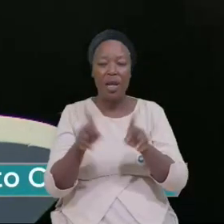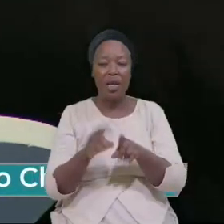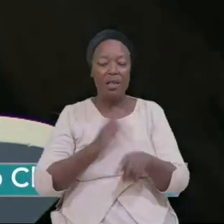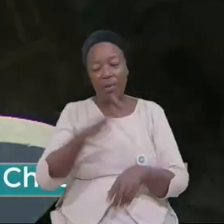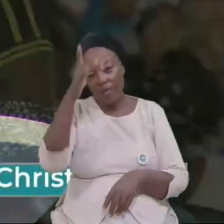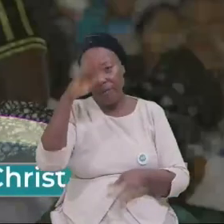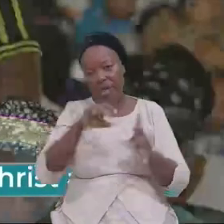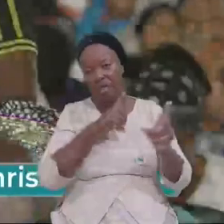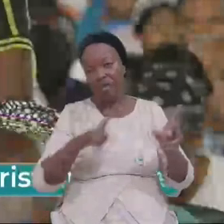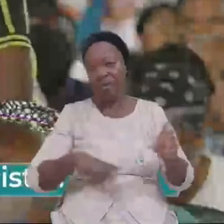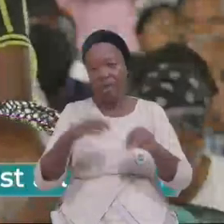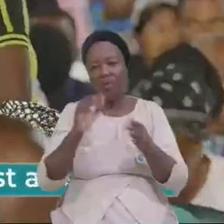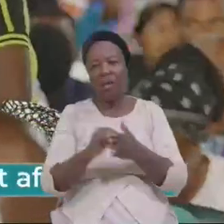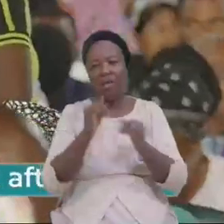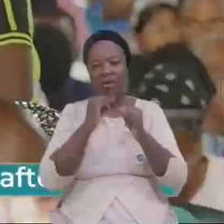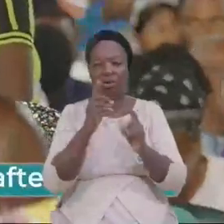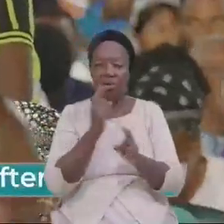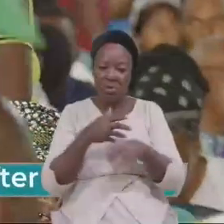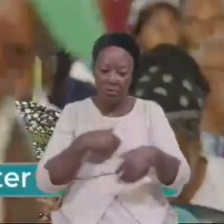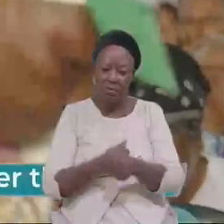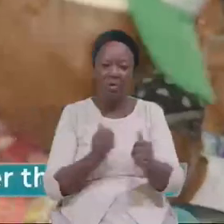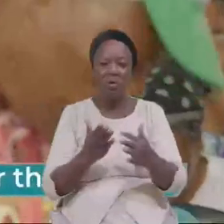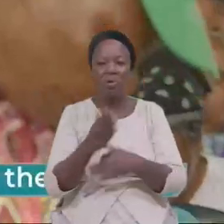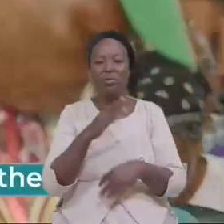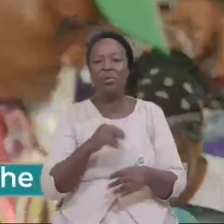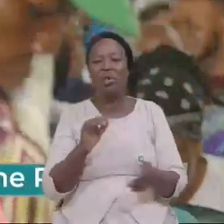Comme notre Père donne les instructions, suivez simplement.